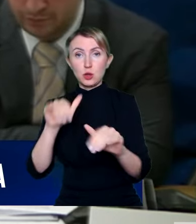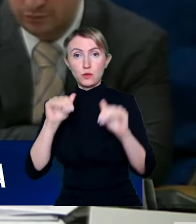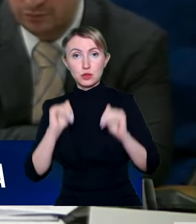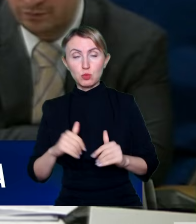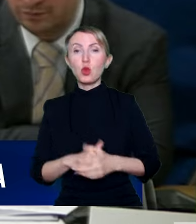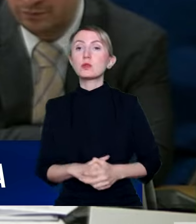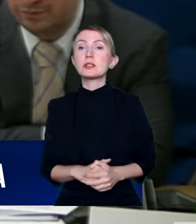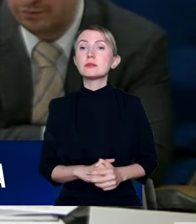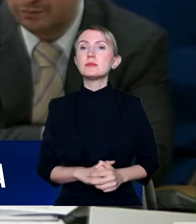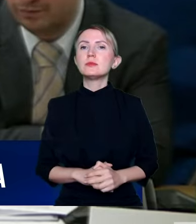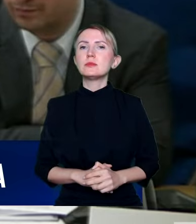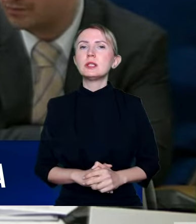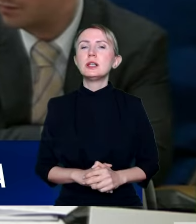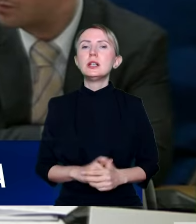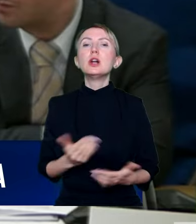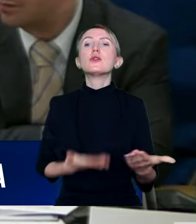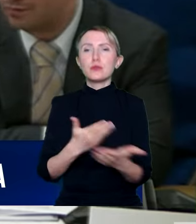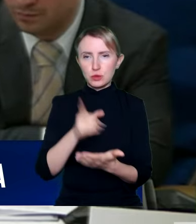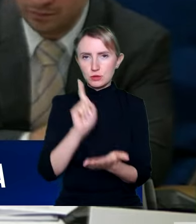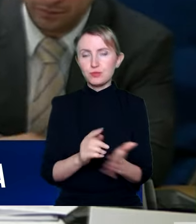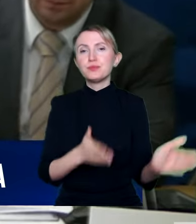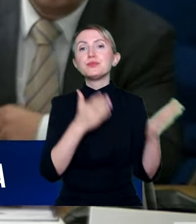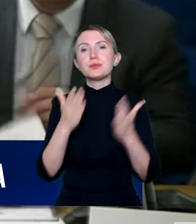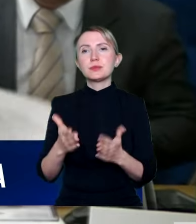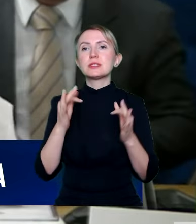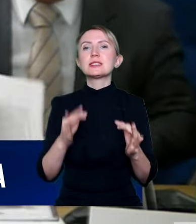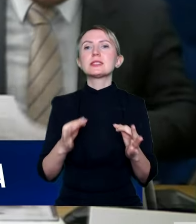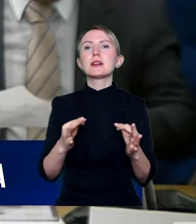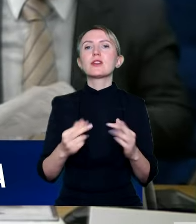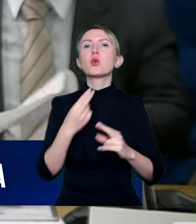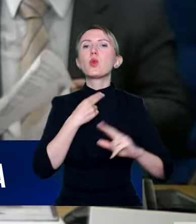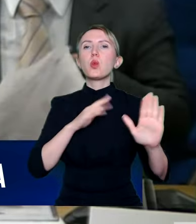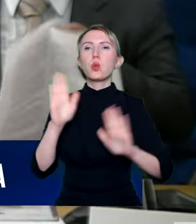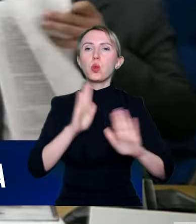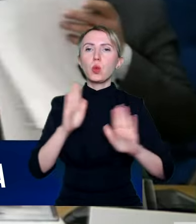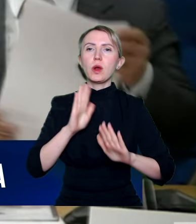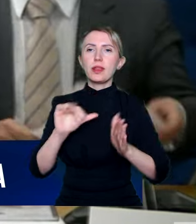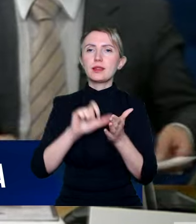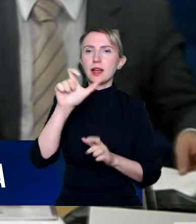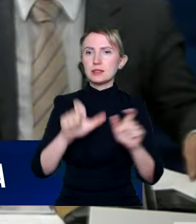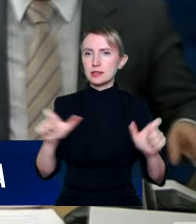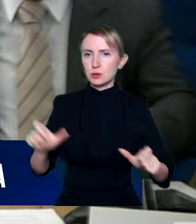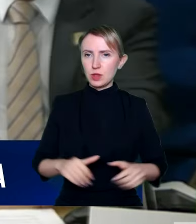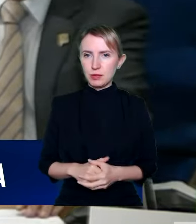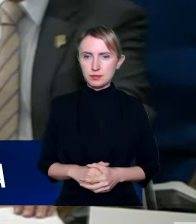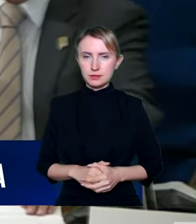się. Wniosek przeszedł. Przechodzimy w takim razie do głosowania nad kandydaturami.